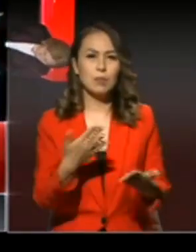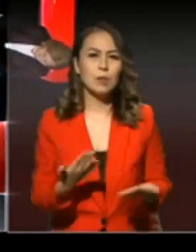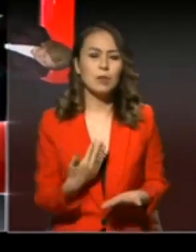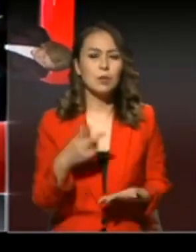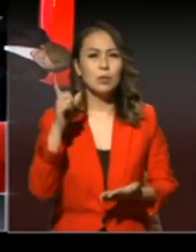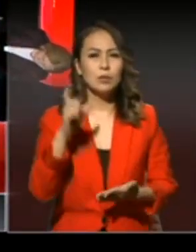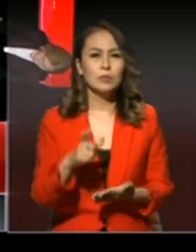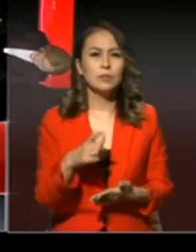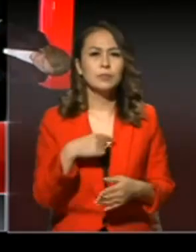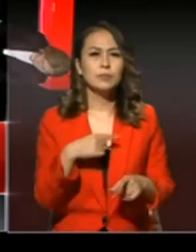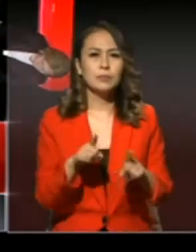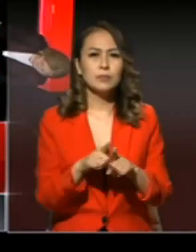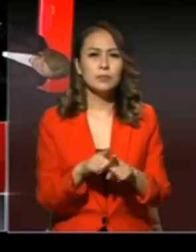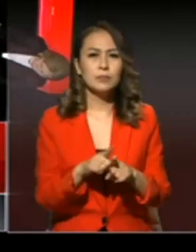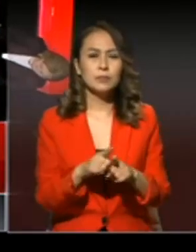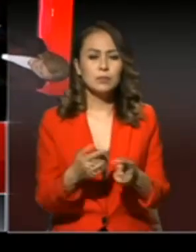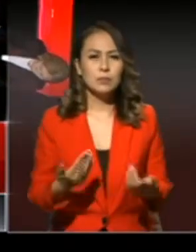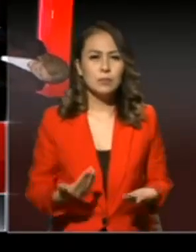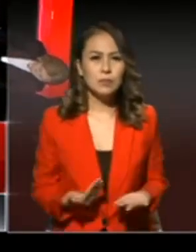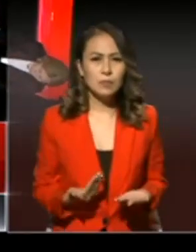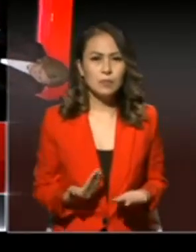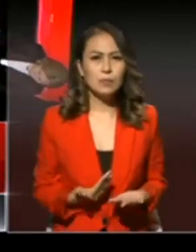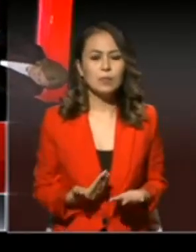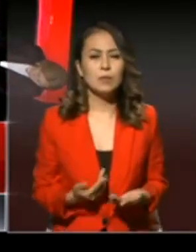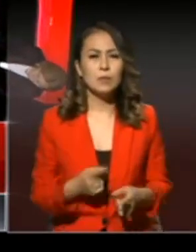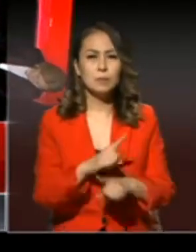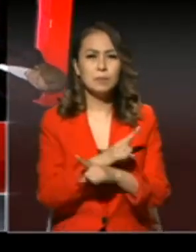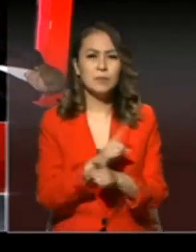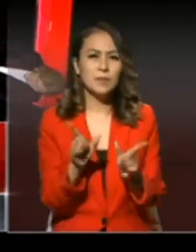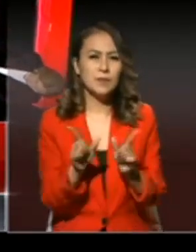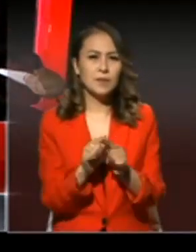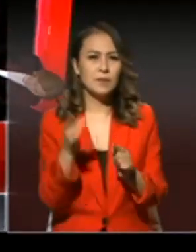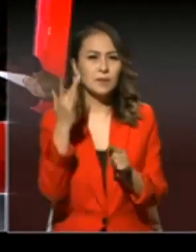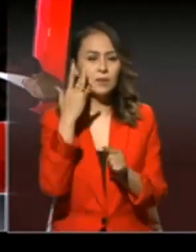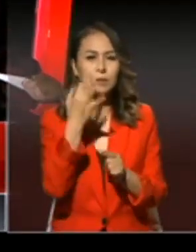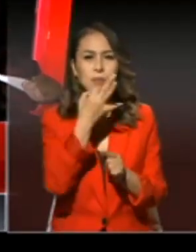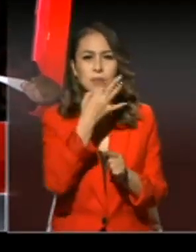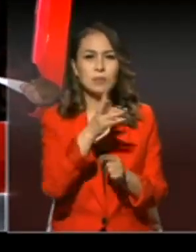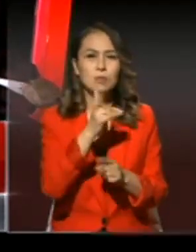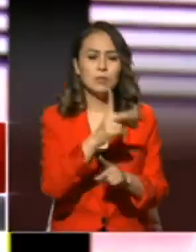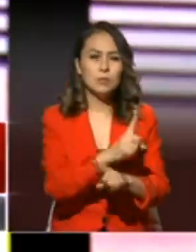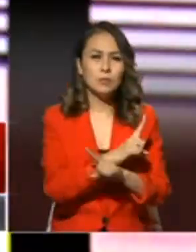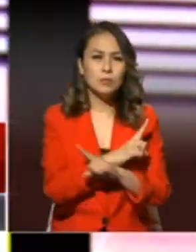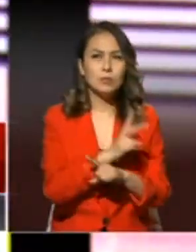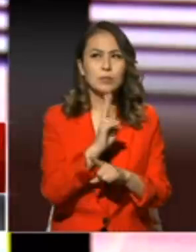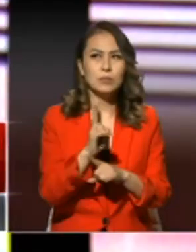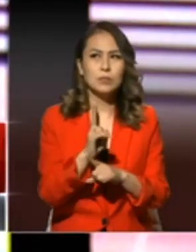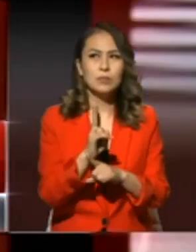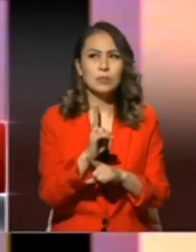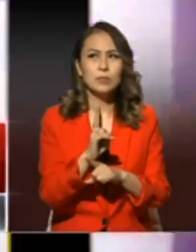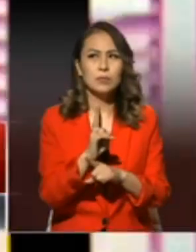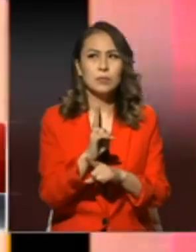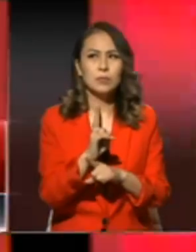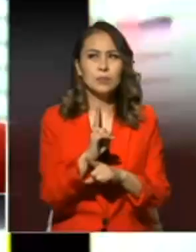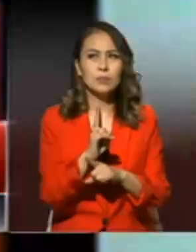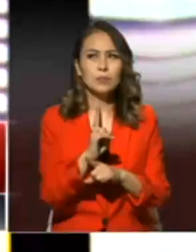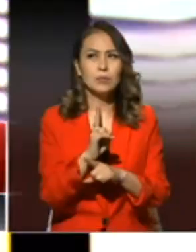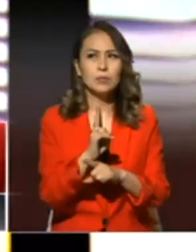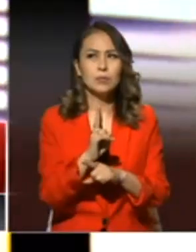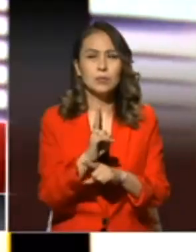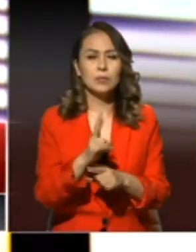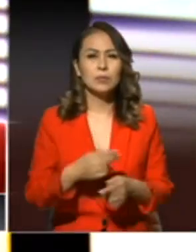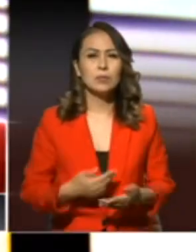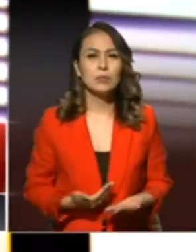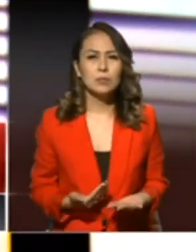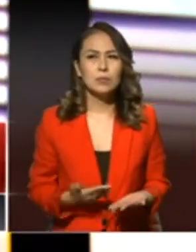жатқан жоқпын. Өлім мен өмір ылғи да бірге келіп жүреді. Әр күні біреу өледі. Бірақ та бір адам солай қайтыс болғанда,